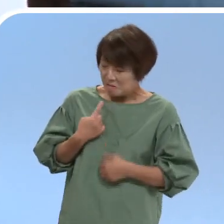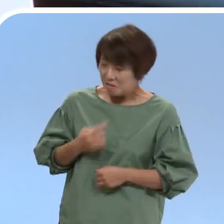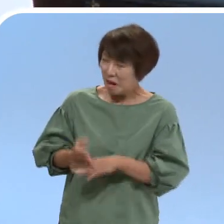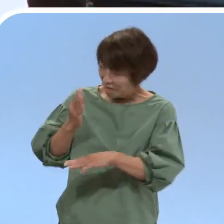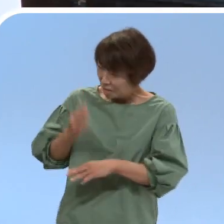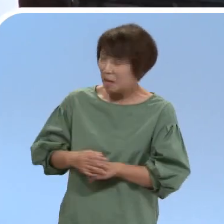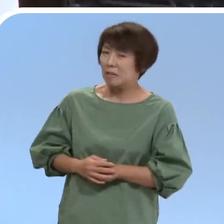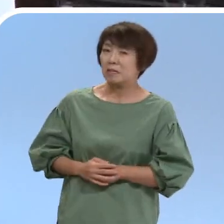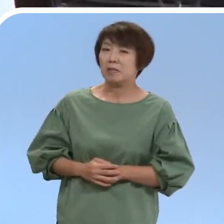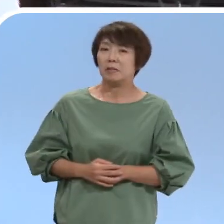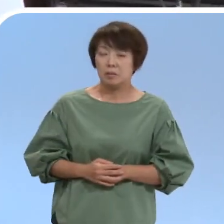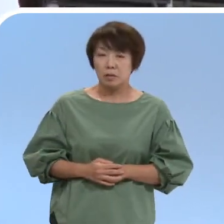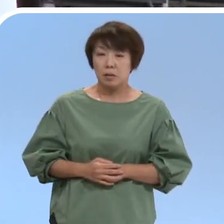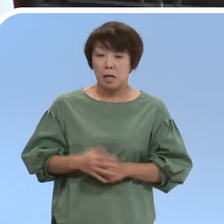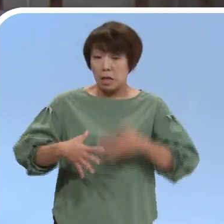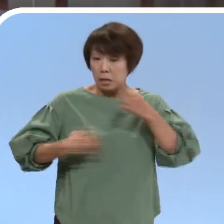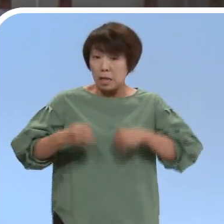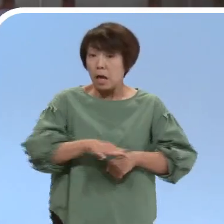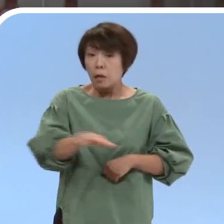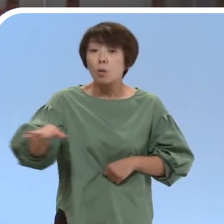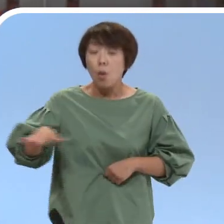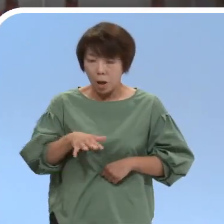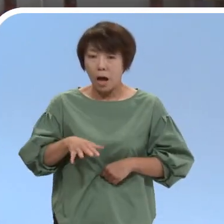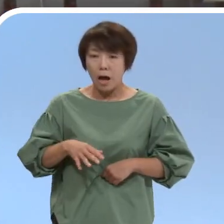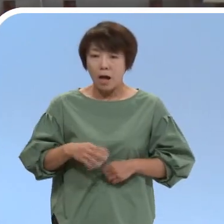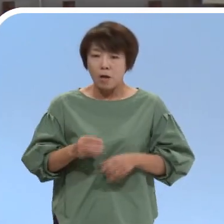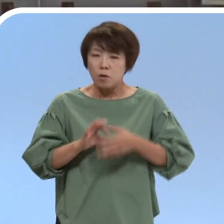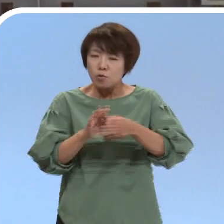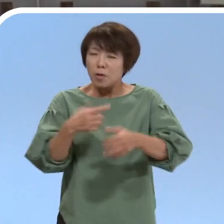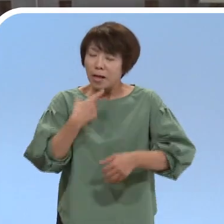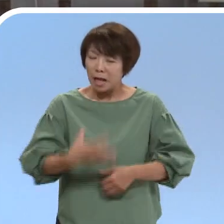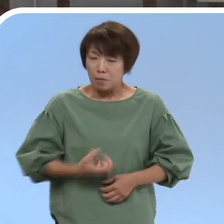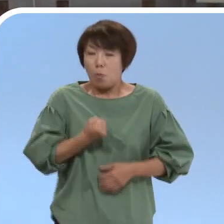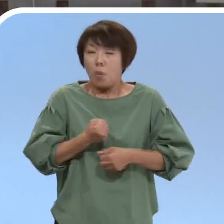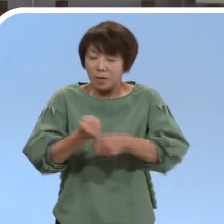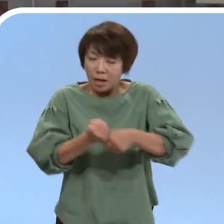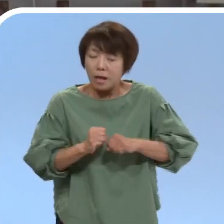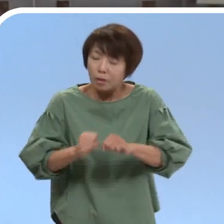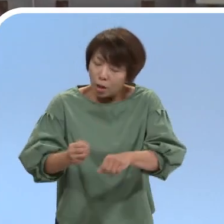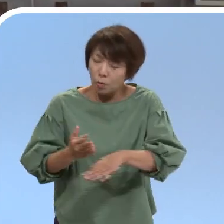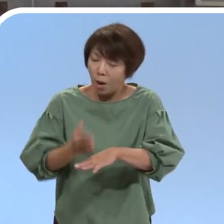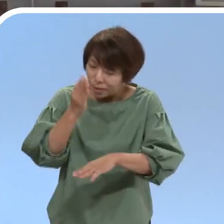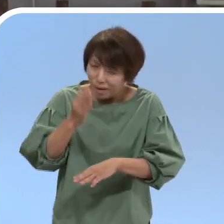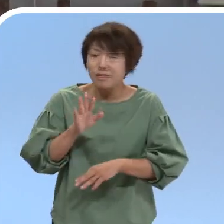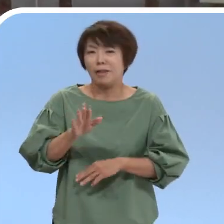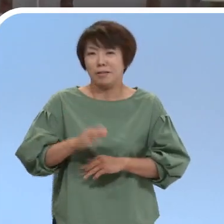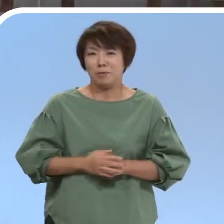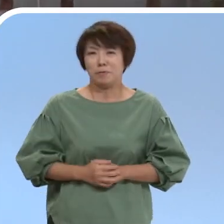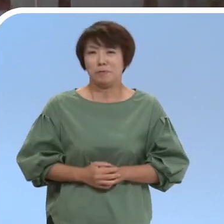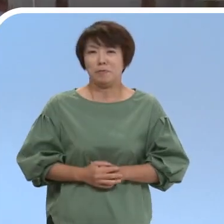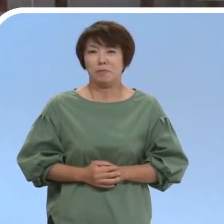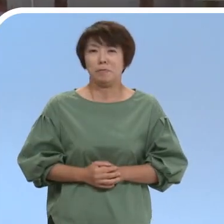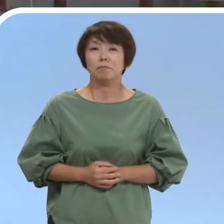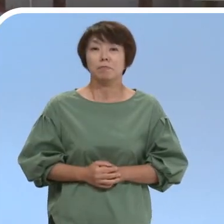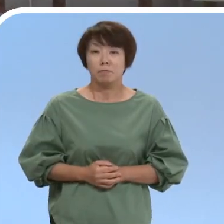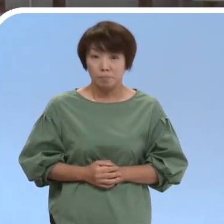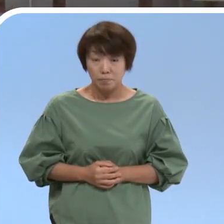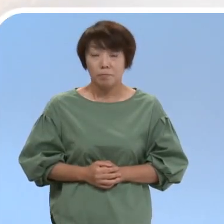がたいこと言ってますね。はい、若い子がそういう意気込みでやってくれることがすごくありがたいかなと思います